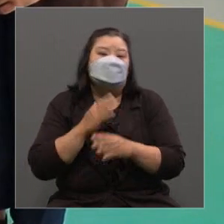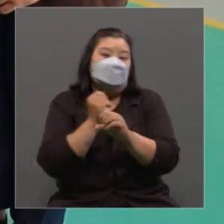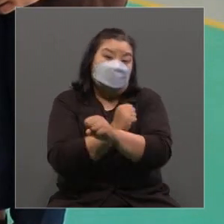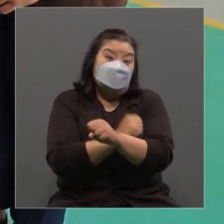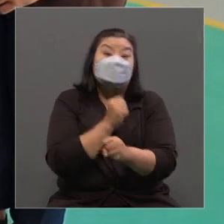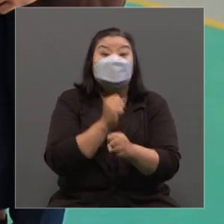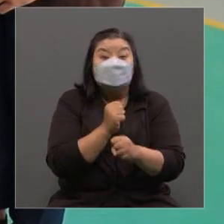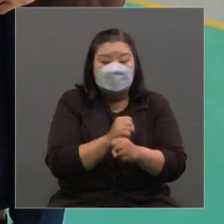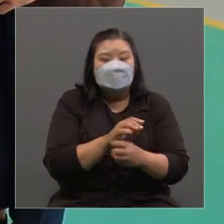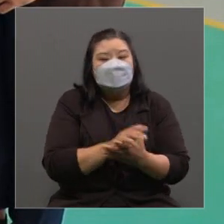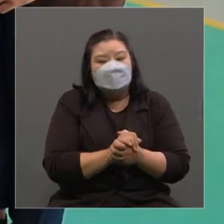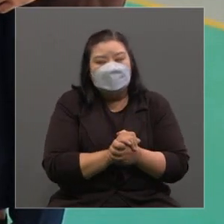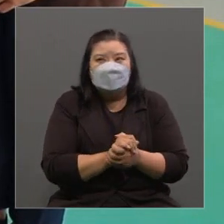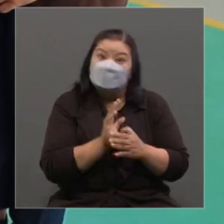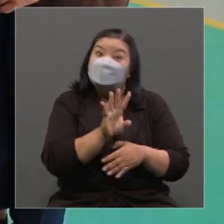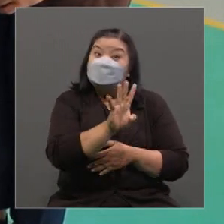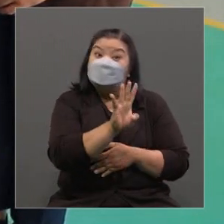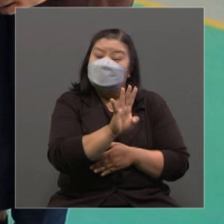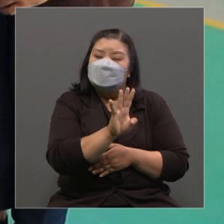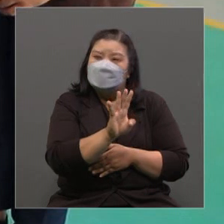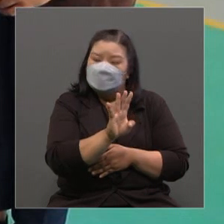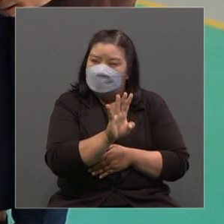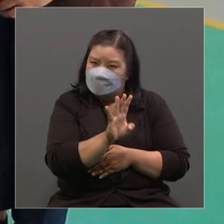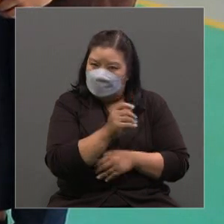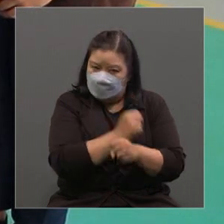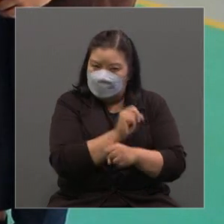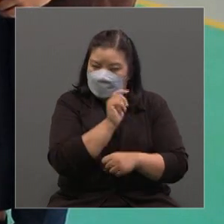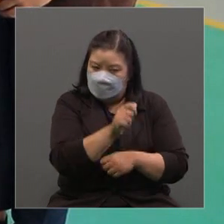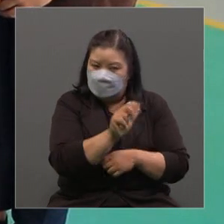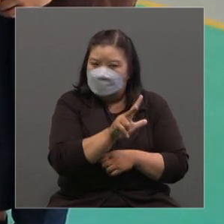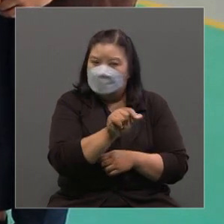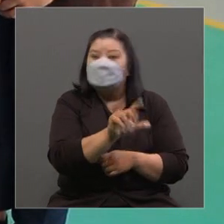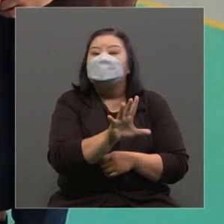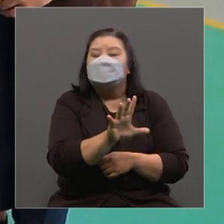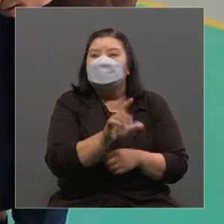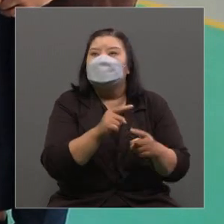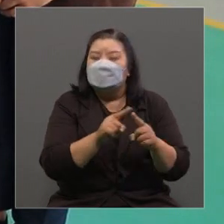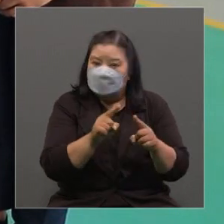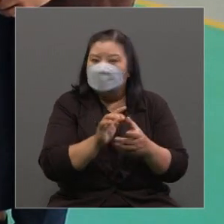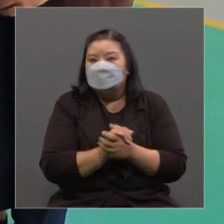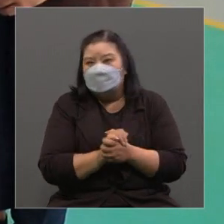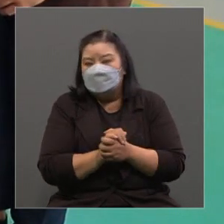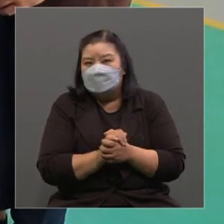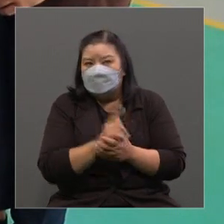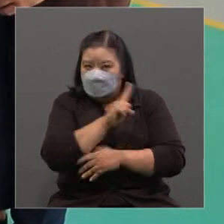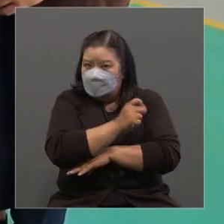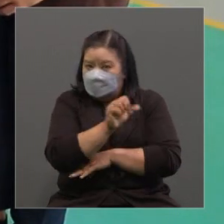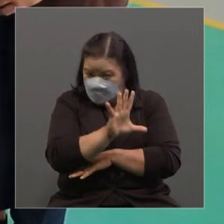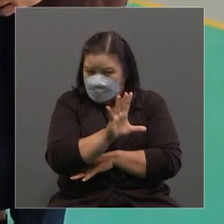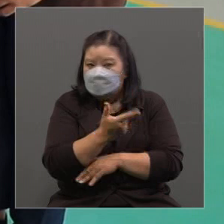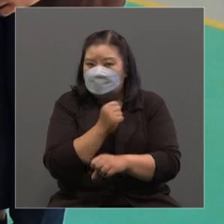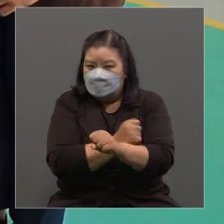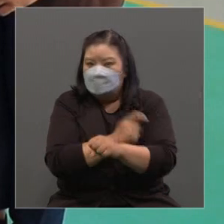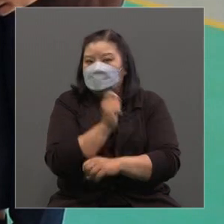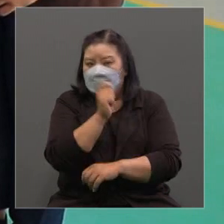ใช้แรงงานคนอยู่ที่4คน325บาทเราใช้15วันครับตก